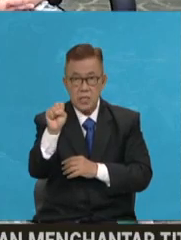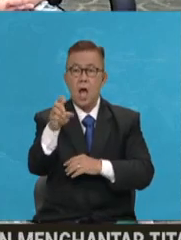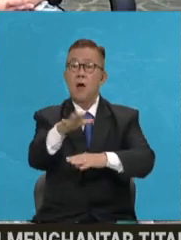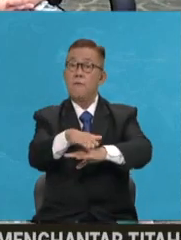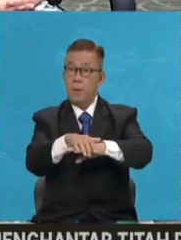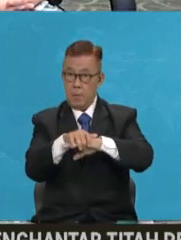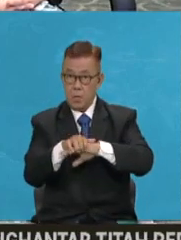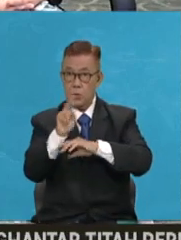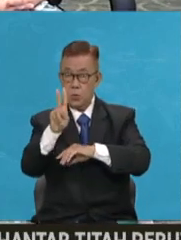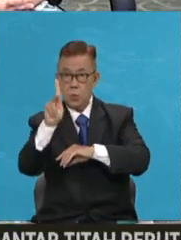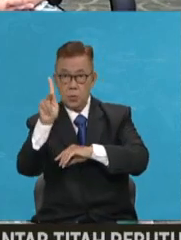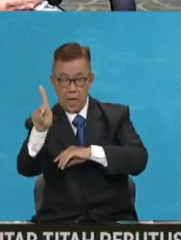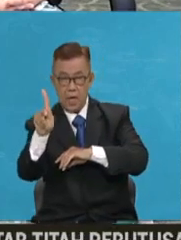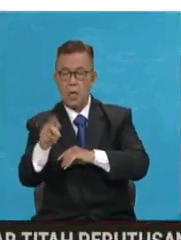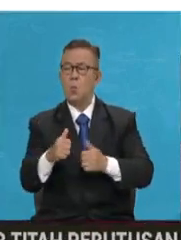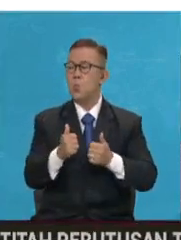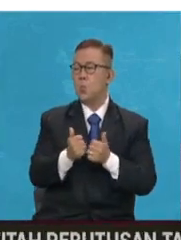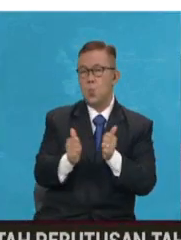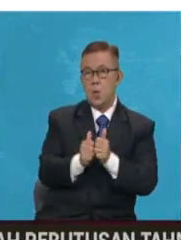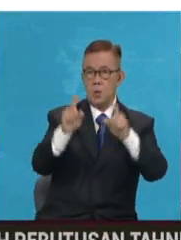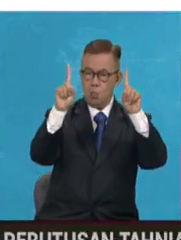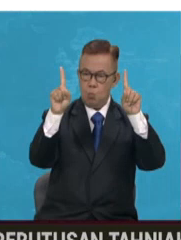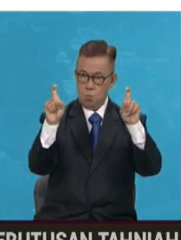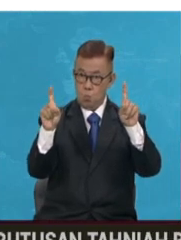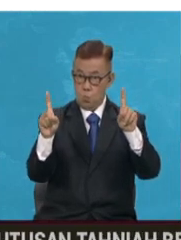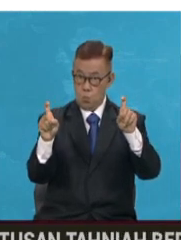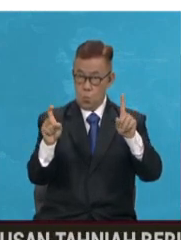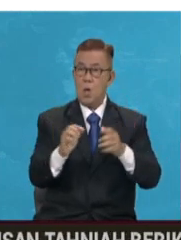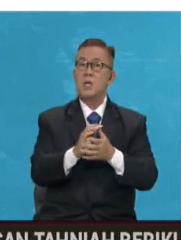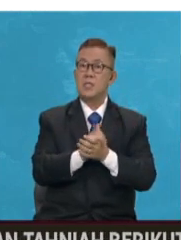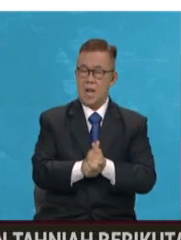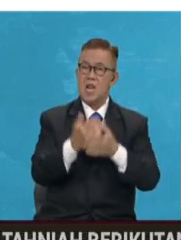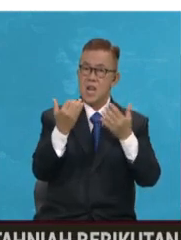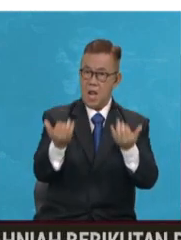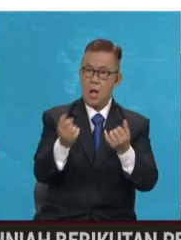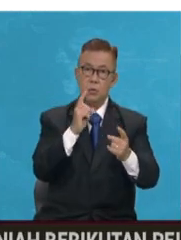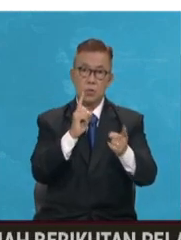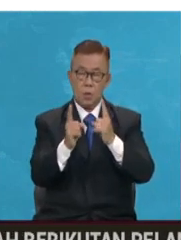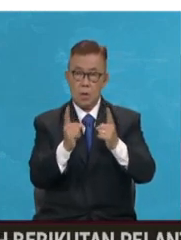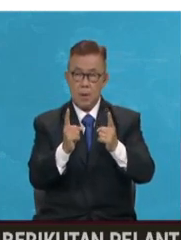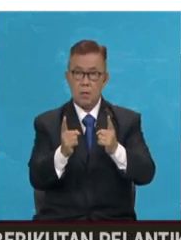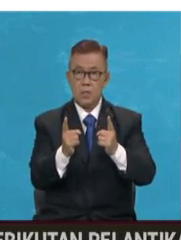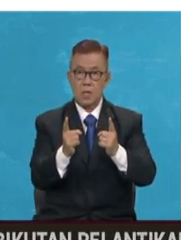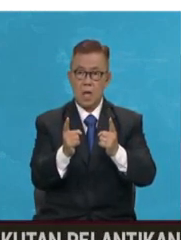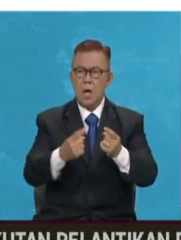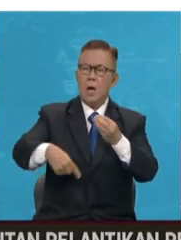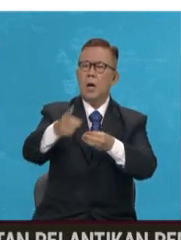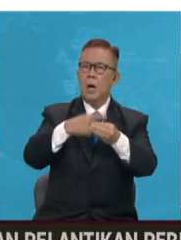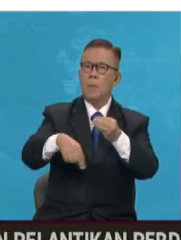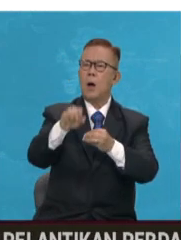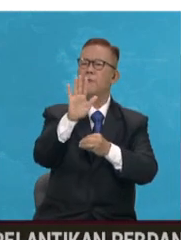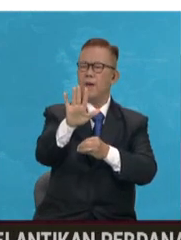Kingdom dengan tema membentuk ekosistem pendidikan yang berdaya tahan persidangan disertai oleh kira-kira